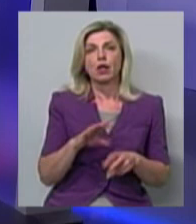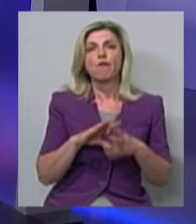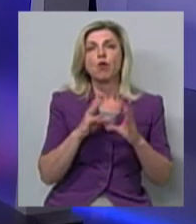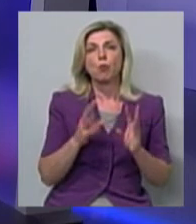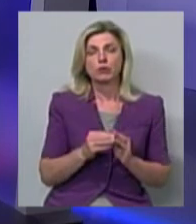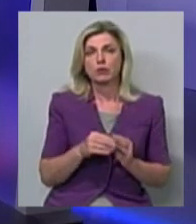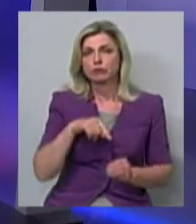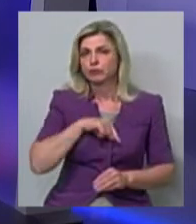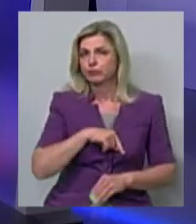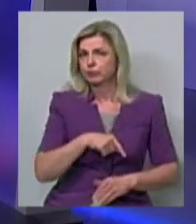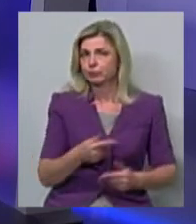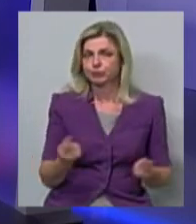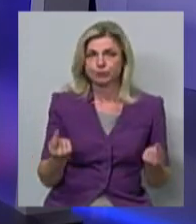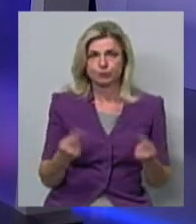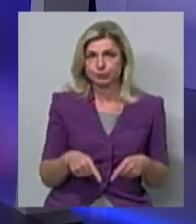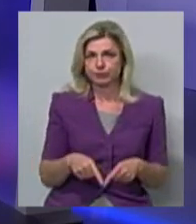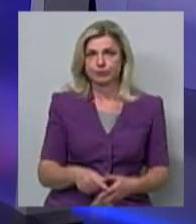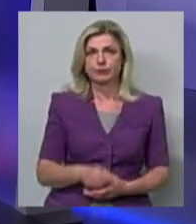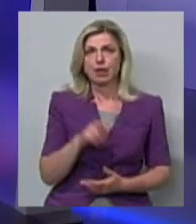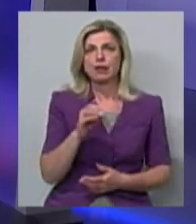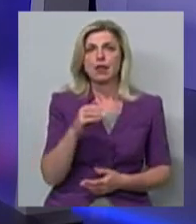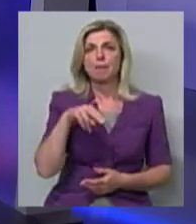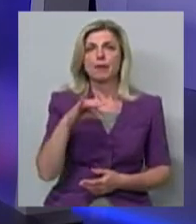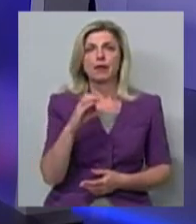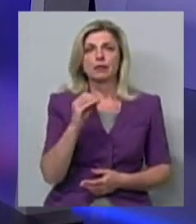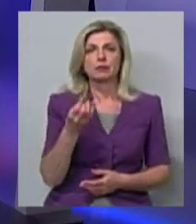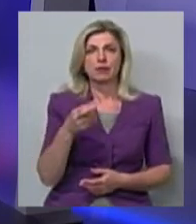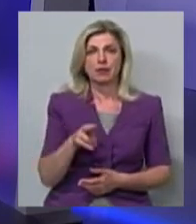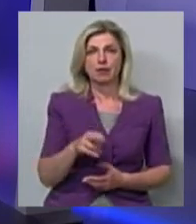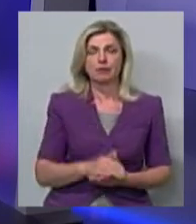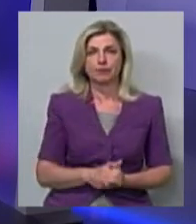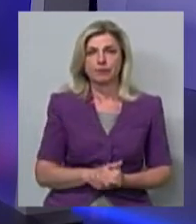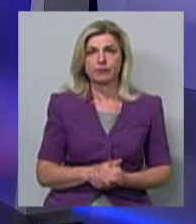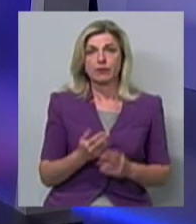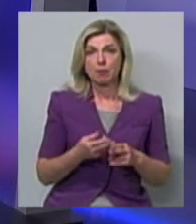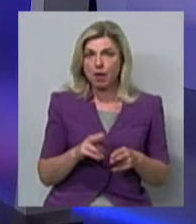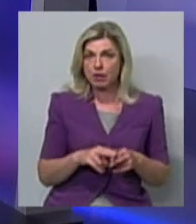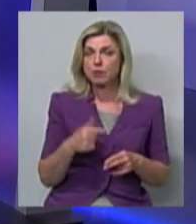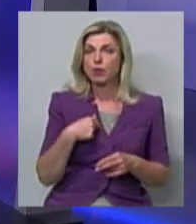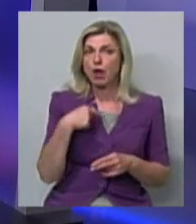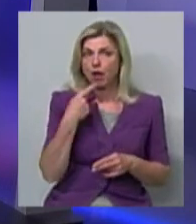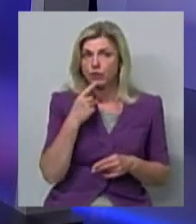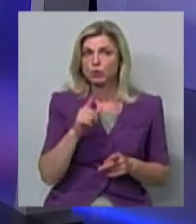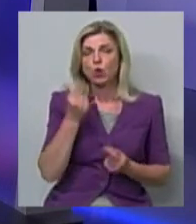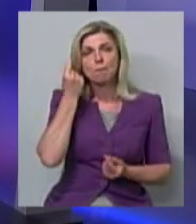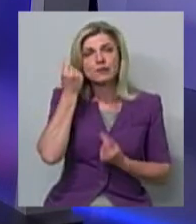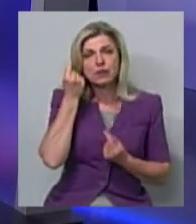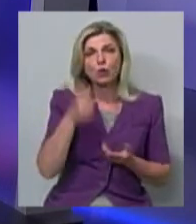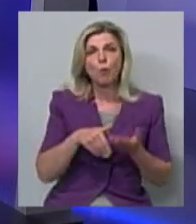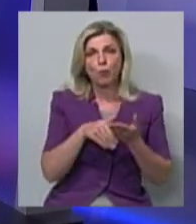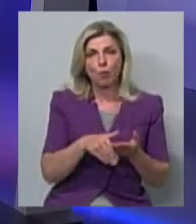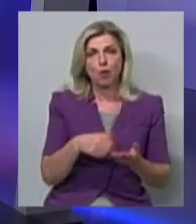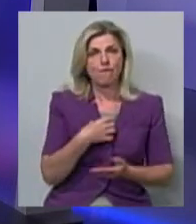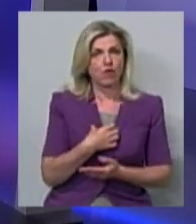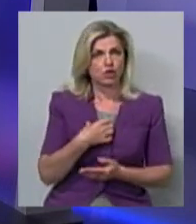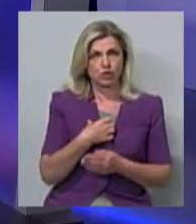впасти в депресію. Ну от чому я і говорю, що психологічна допомога психологічна дуже важна в